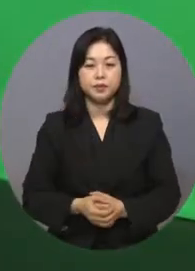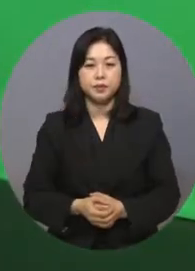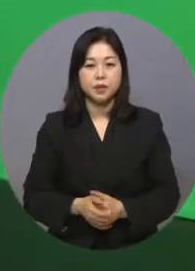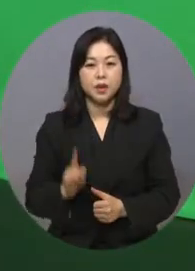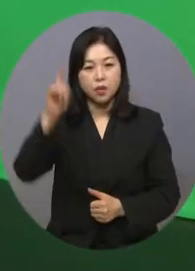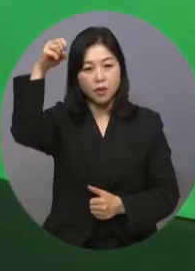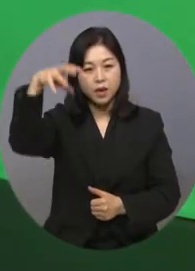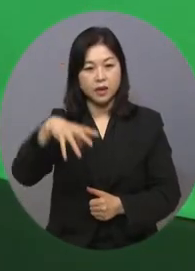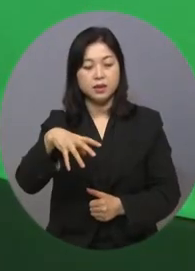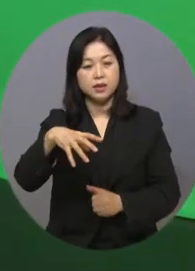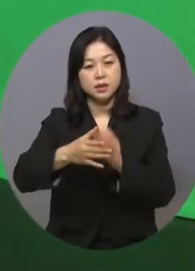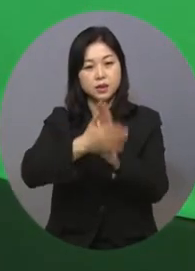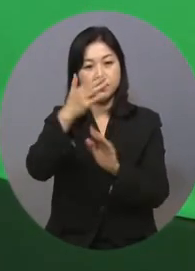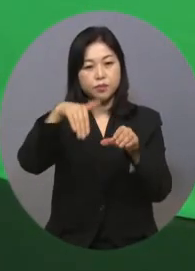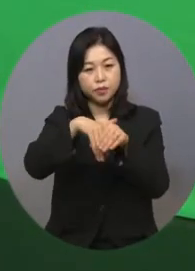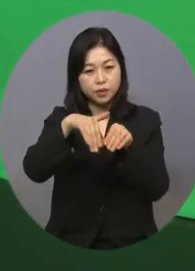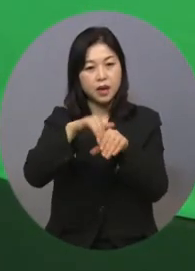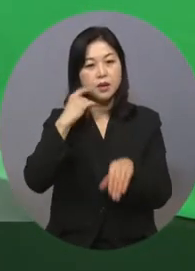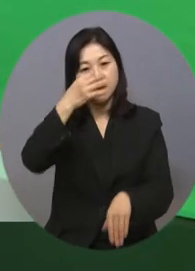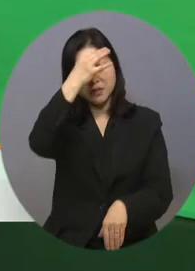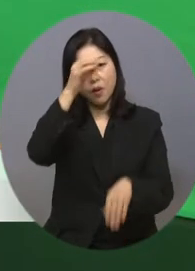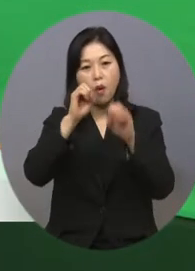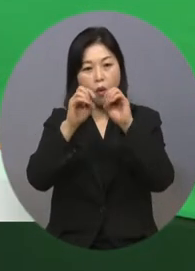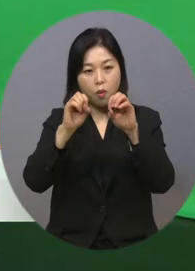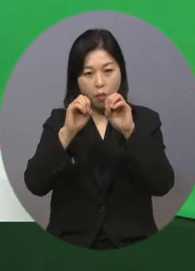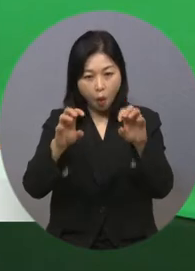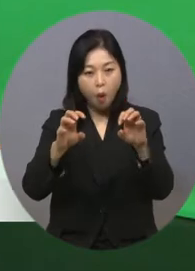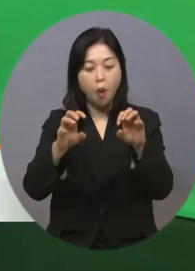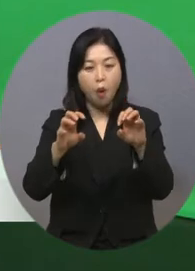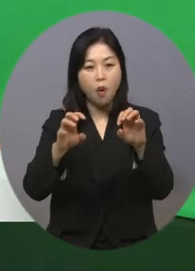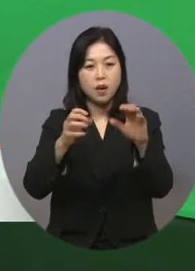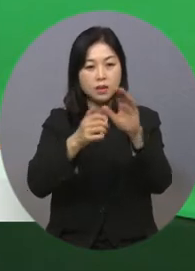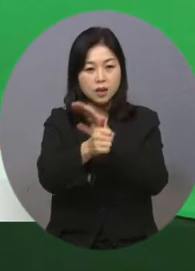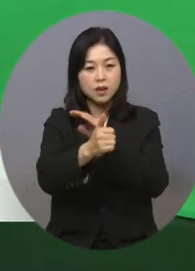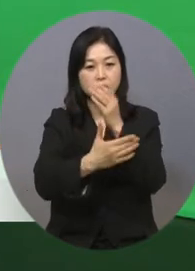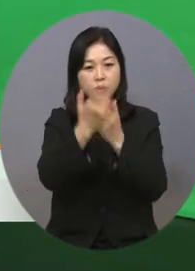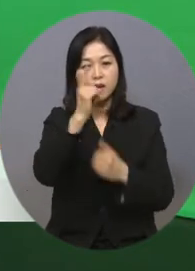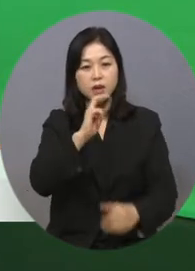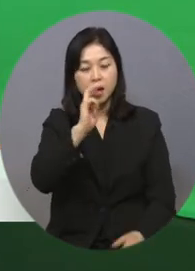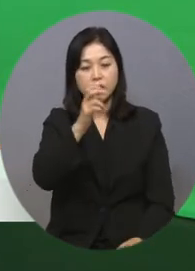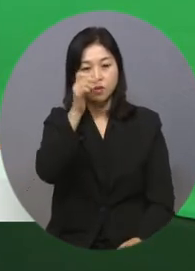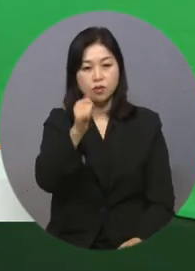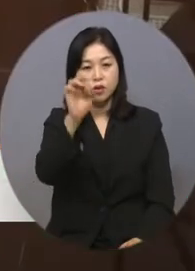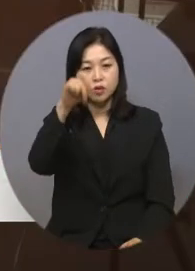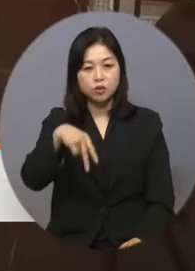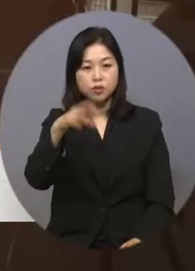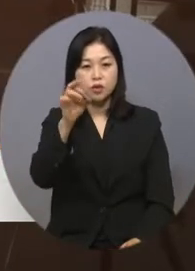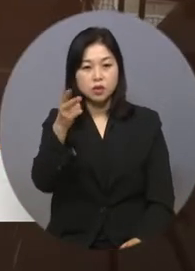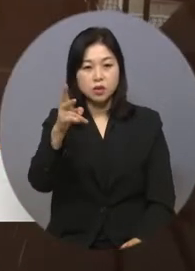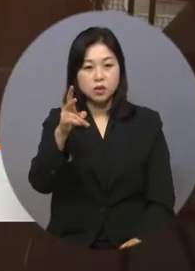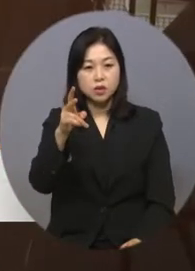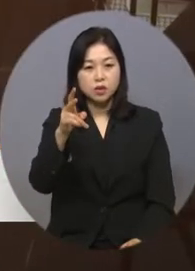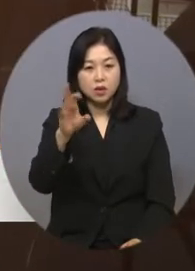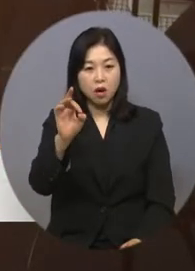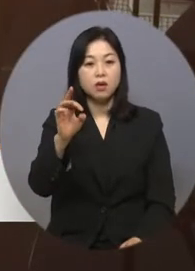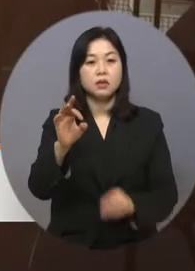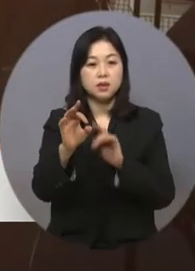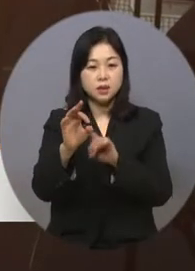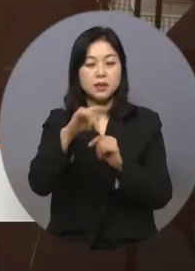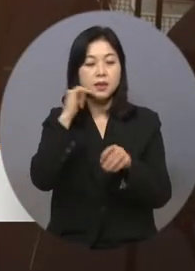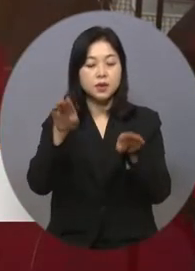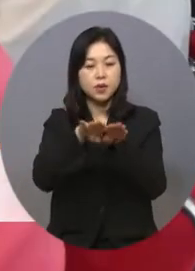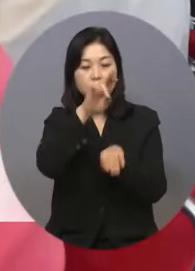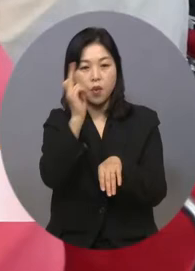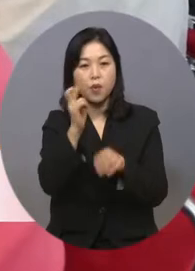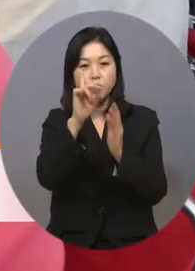고양시 문화예술홍보대사인 통일가수 유경 씨는 매주 일요일 오후 고정방송을 통해 코로나에